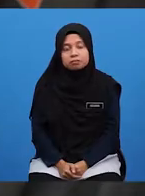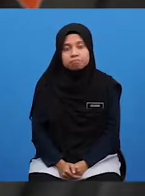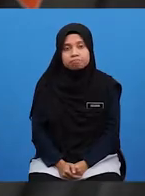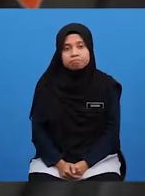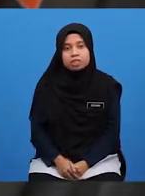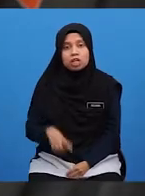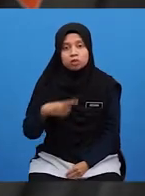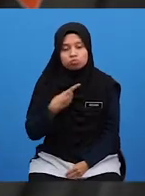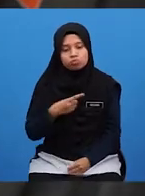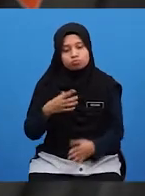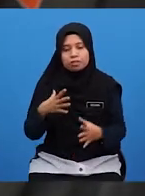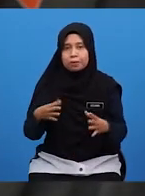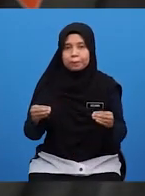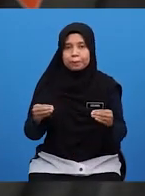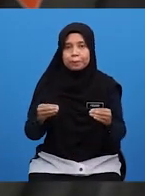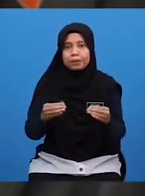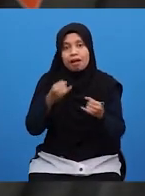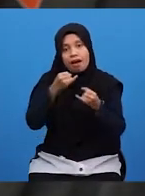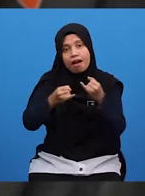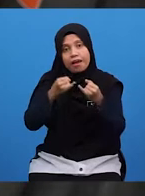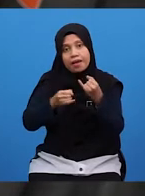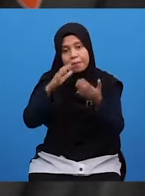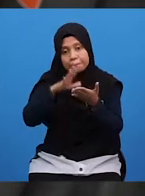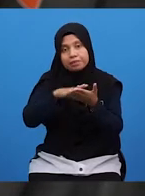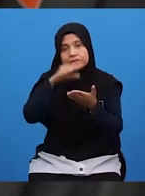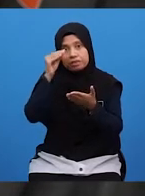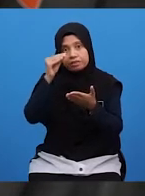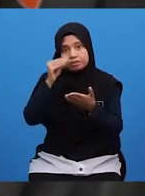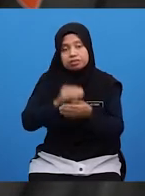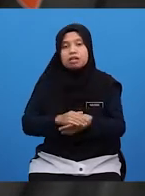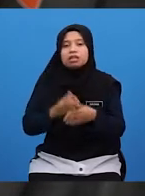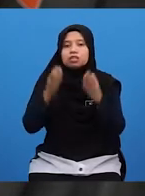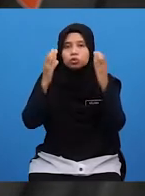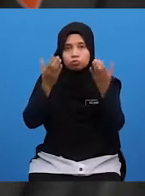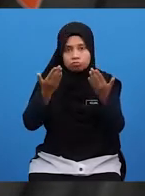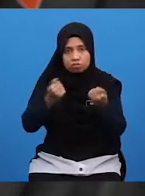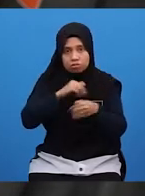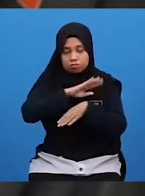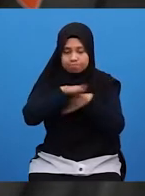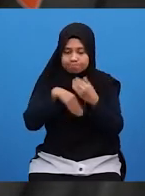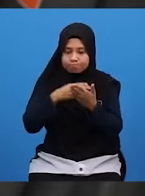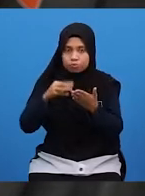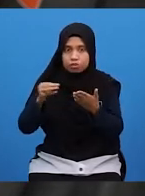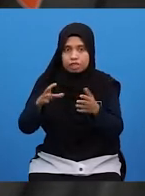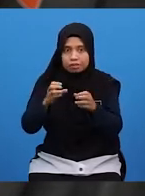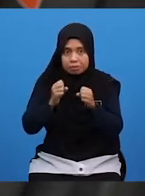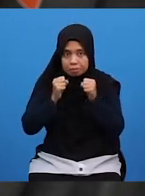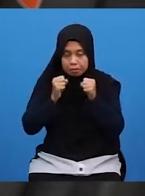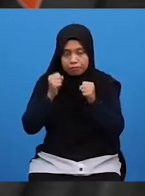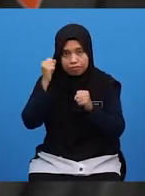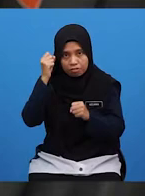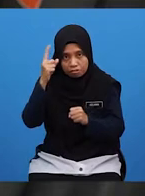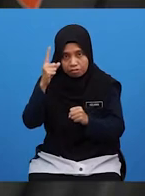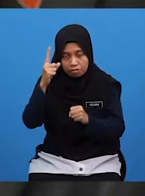Sekian saja sesi pembelajaran kita pada episod kali ini. Cikgu harap murid-murid berjaya menguasai